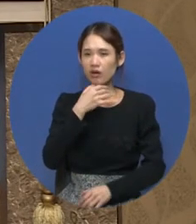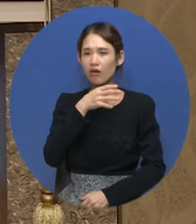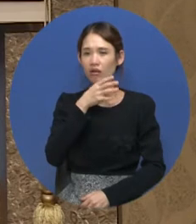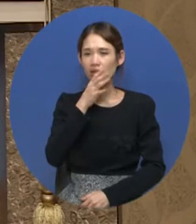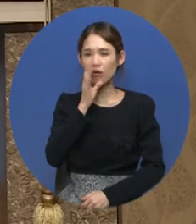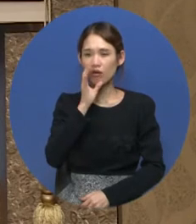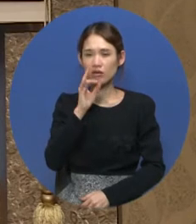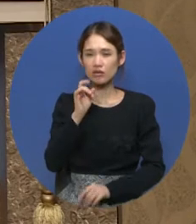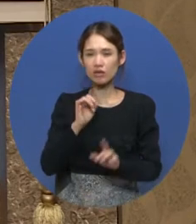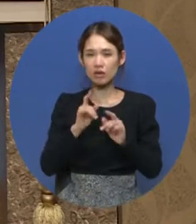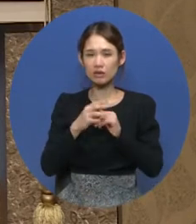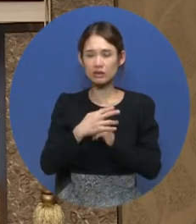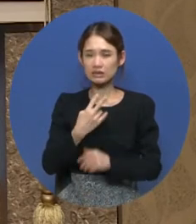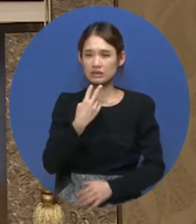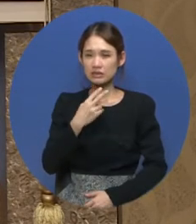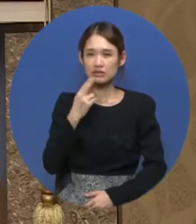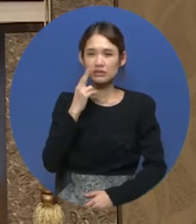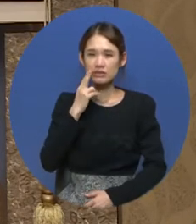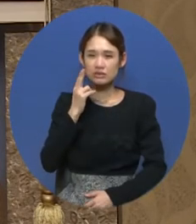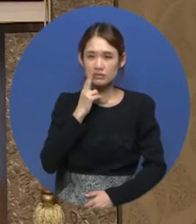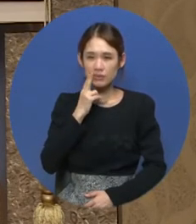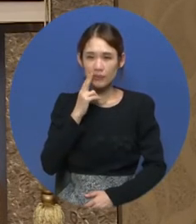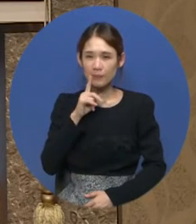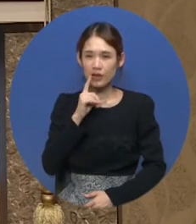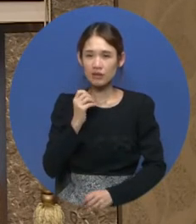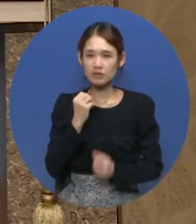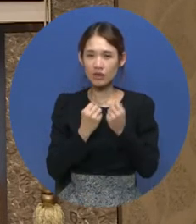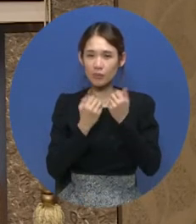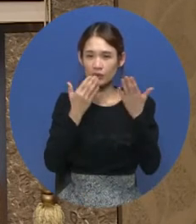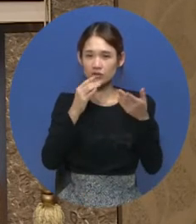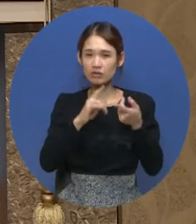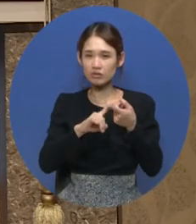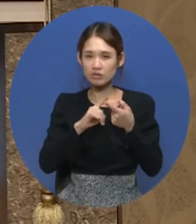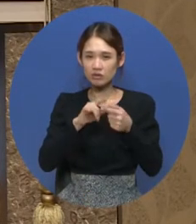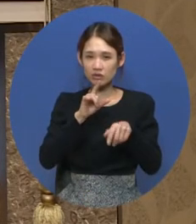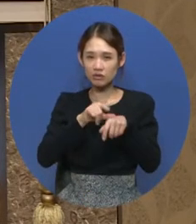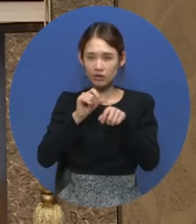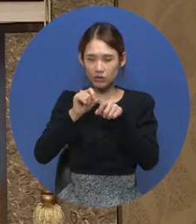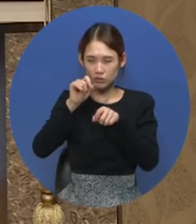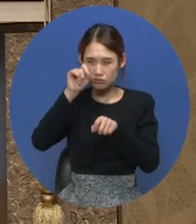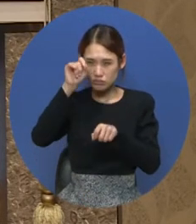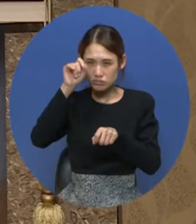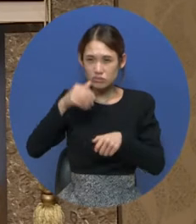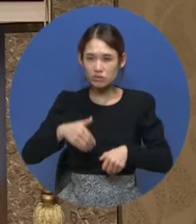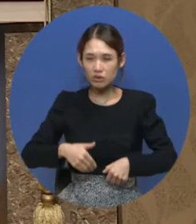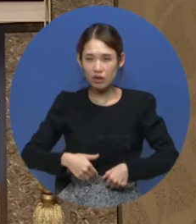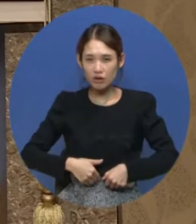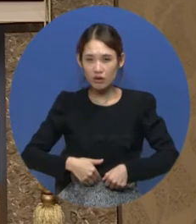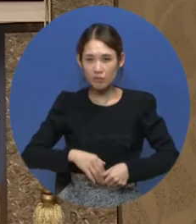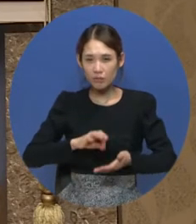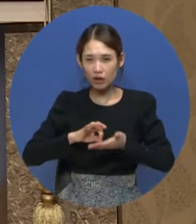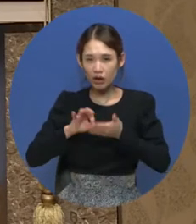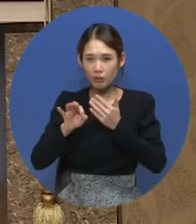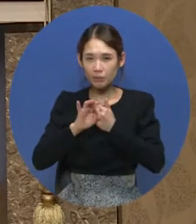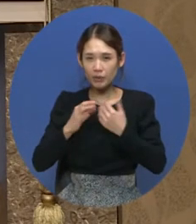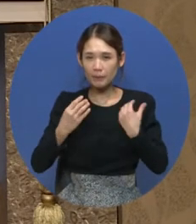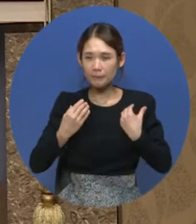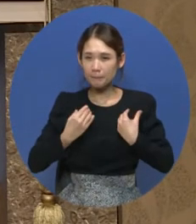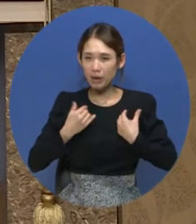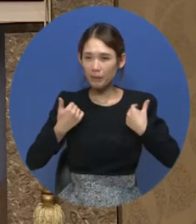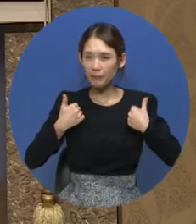아까 흡연이 라고 말씀 드렸듯이 흡연을 장기간 은 해야지만 패가 망가지는 환자 그